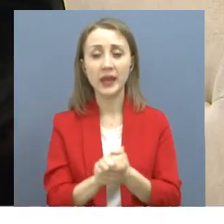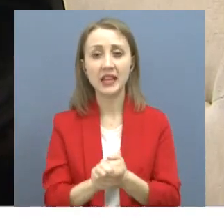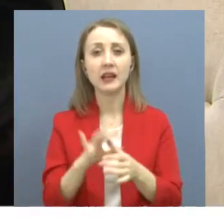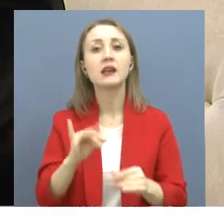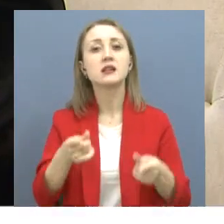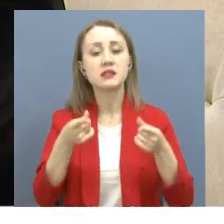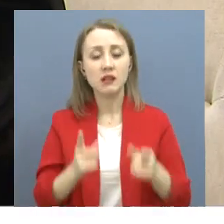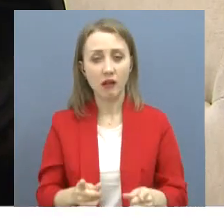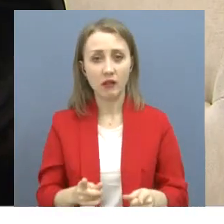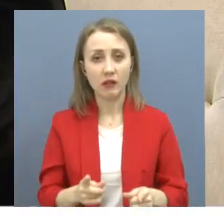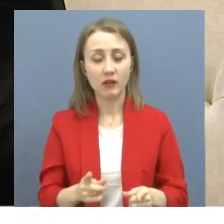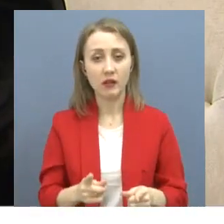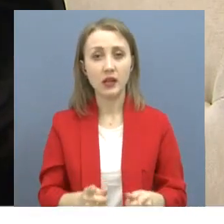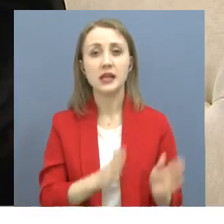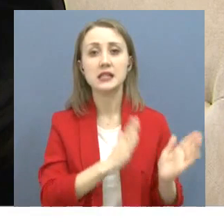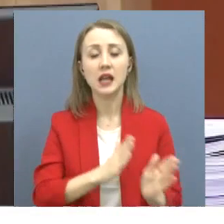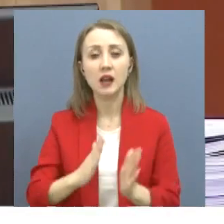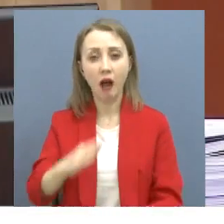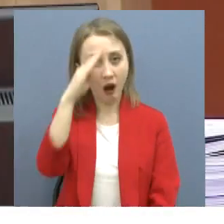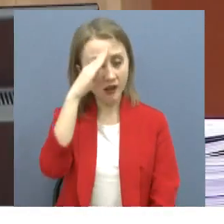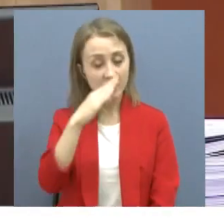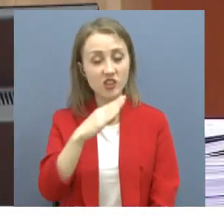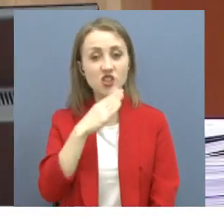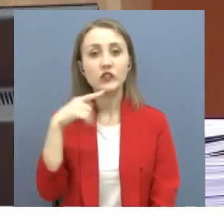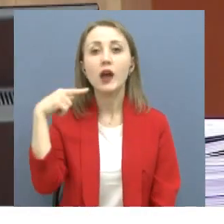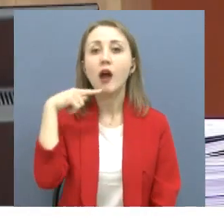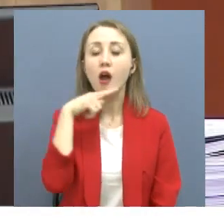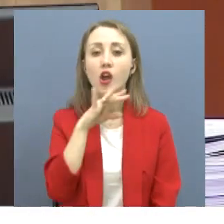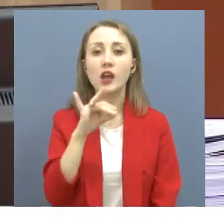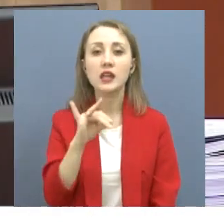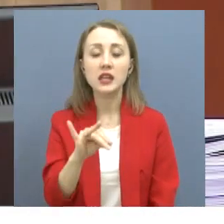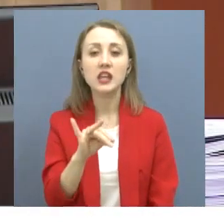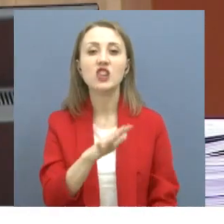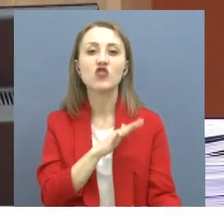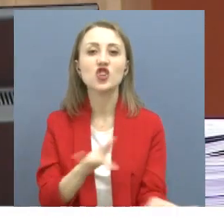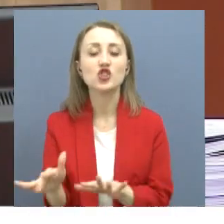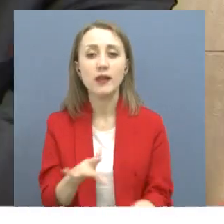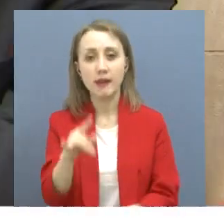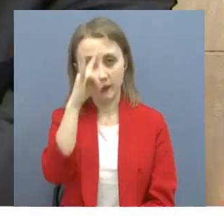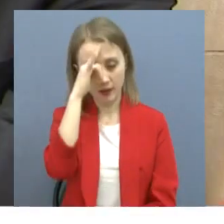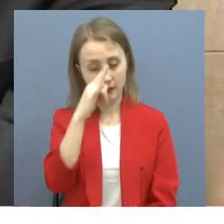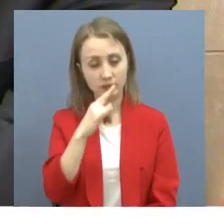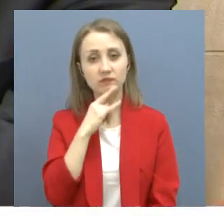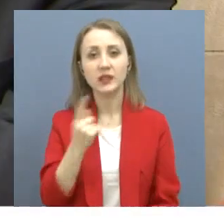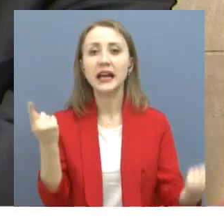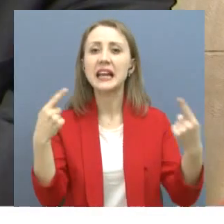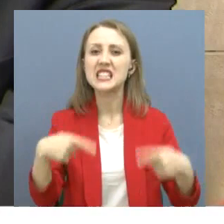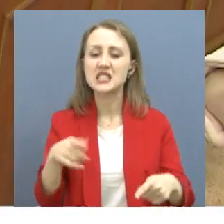согласия, стабилизации отечественной экономики и поступательного движения Казахстана в посткризисный